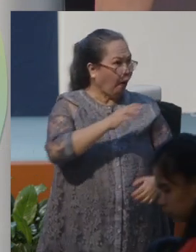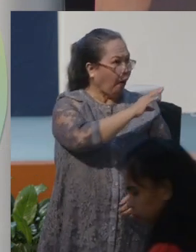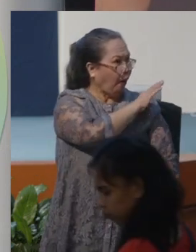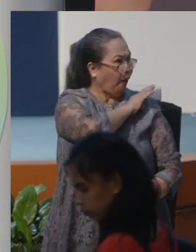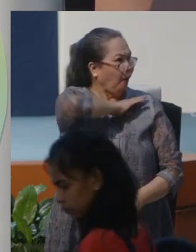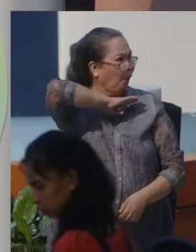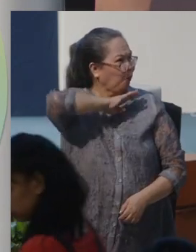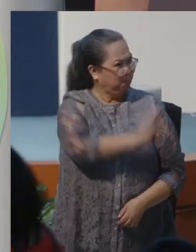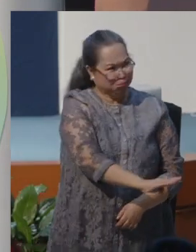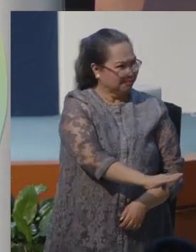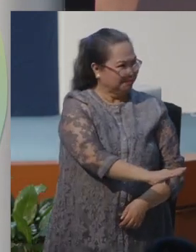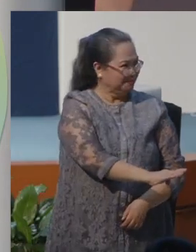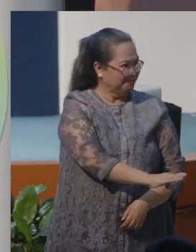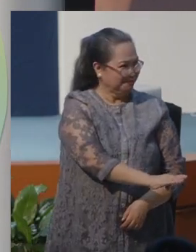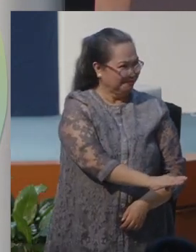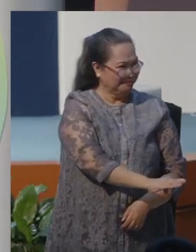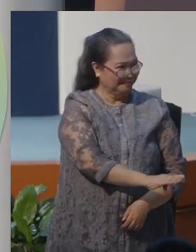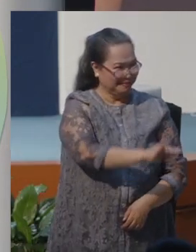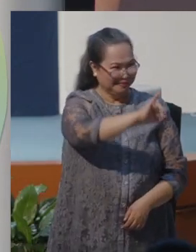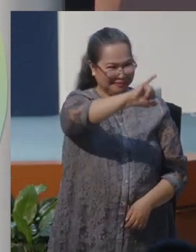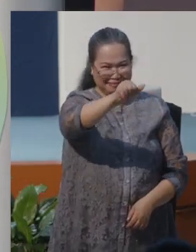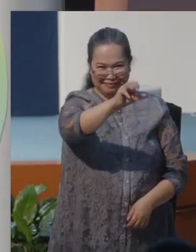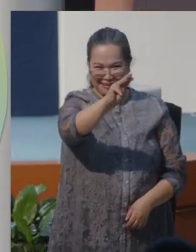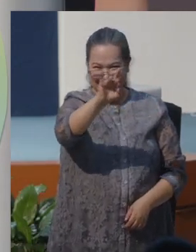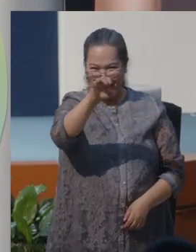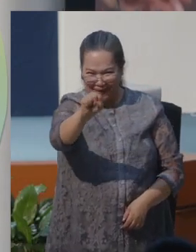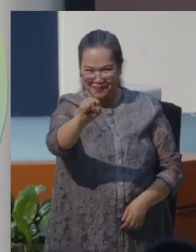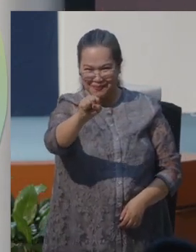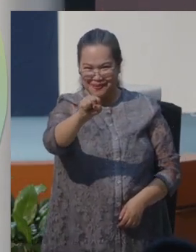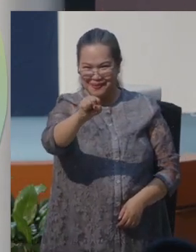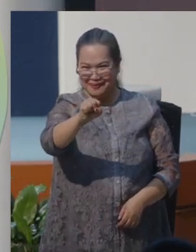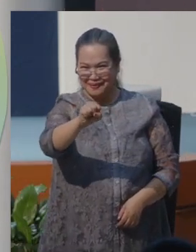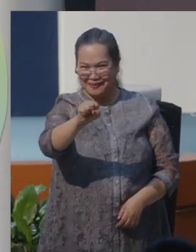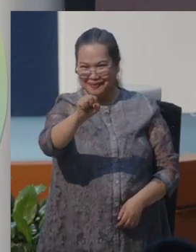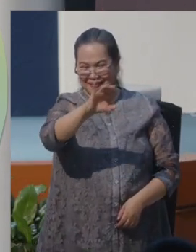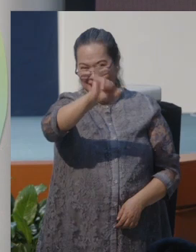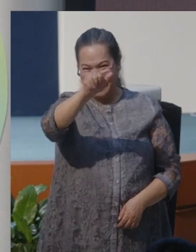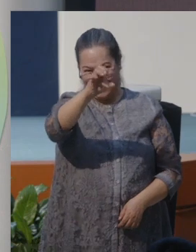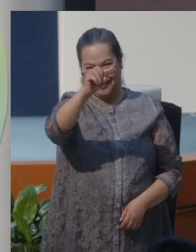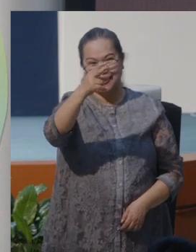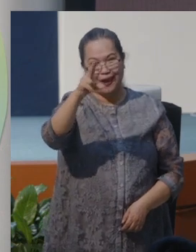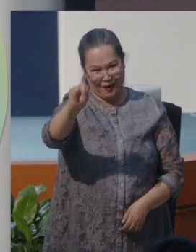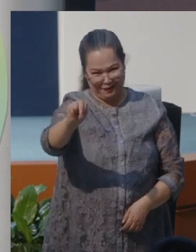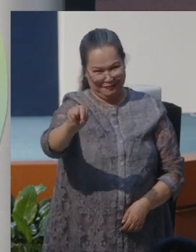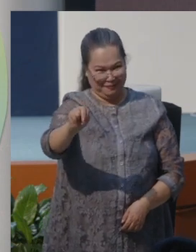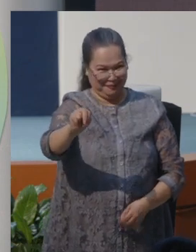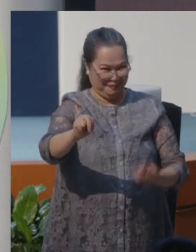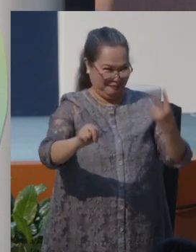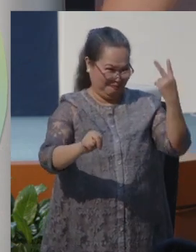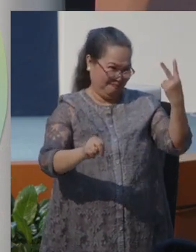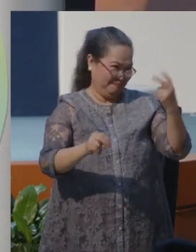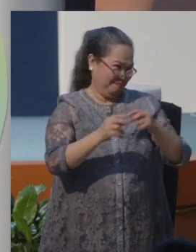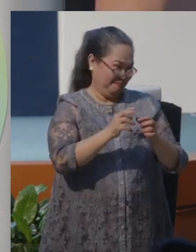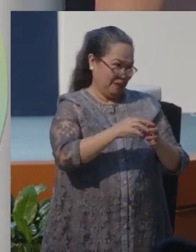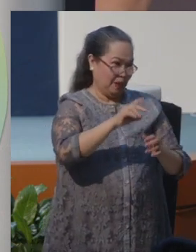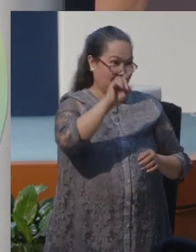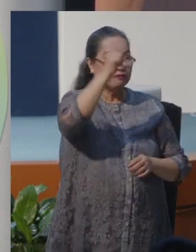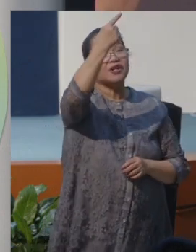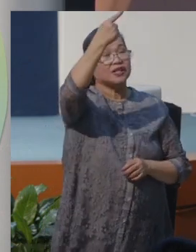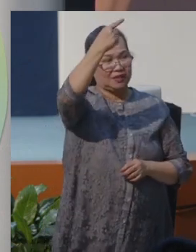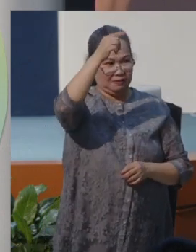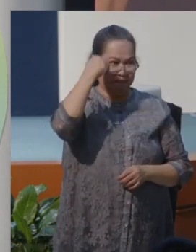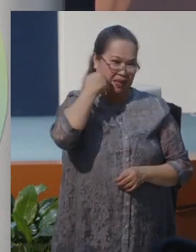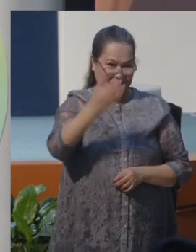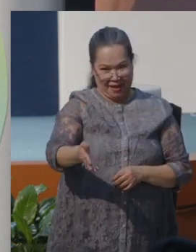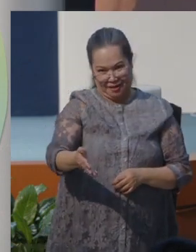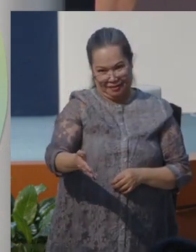lakas ng dating, no? Ganon si James. Alam nyo, agresibo siya talaga. Kaya naman siya ang unang namatay.